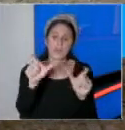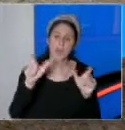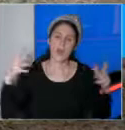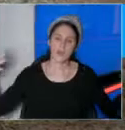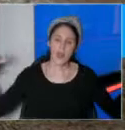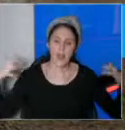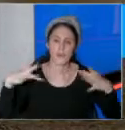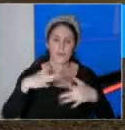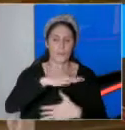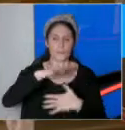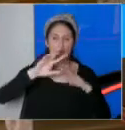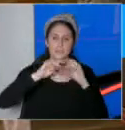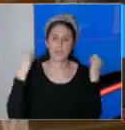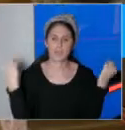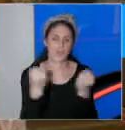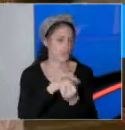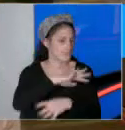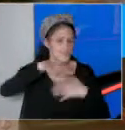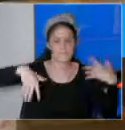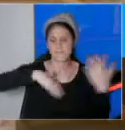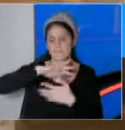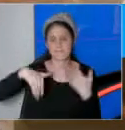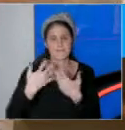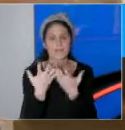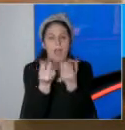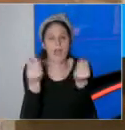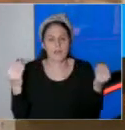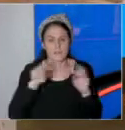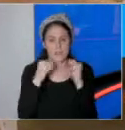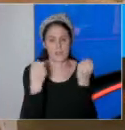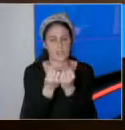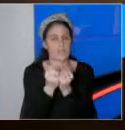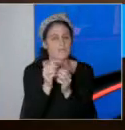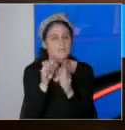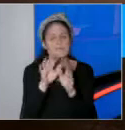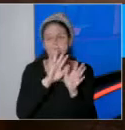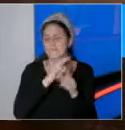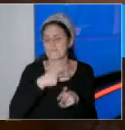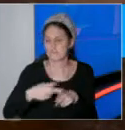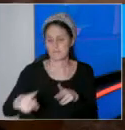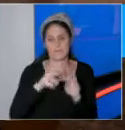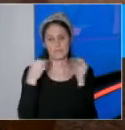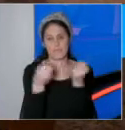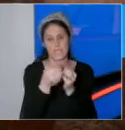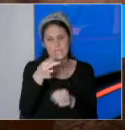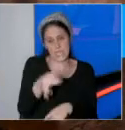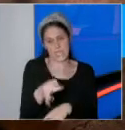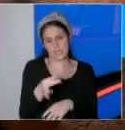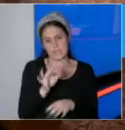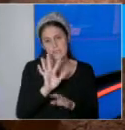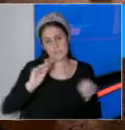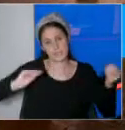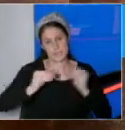התקהלויות משפחתיות מעבר לרב משפחתיות, מעבר לגרעין המשפחתי המצומצם, ולהימנע